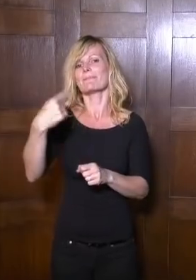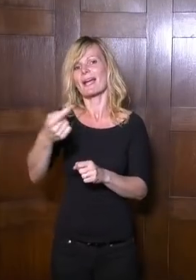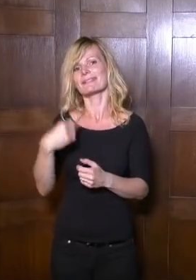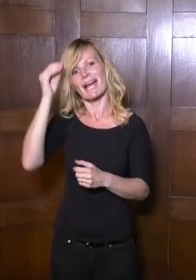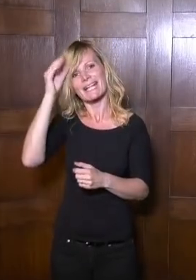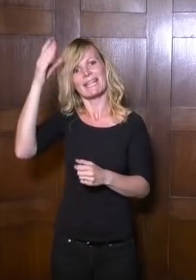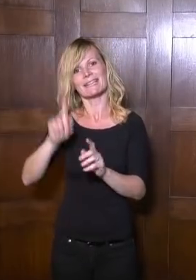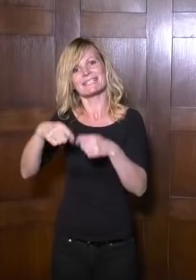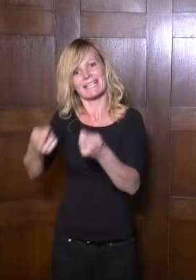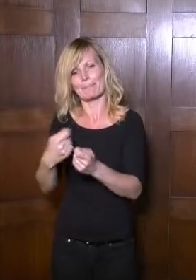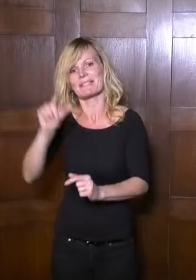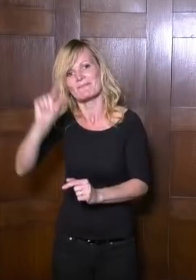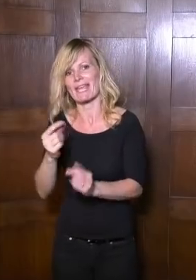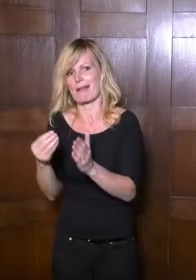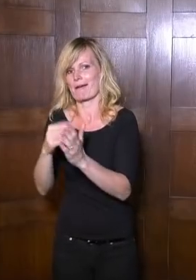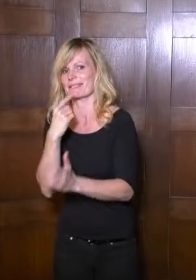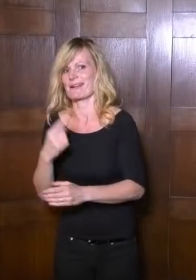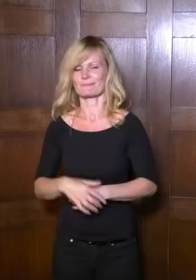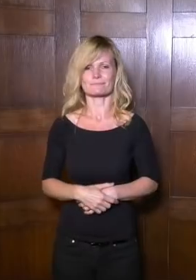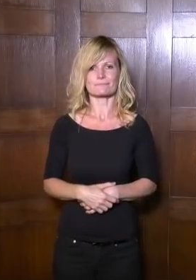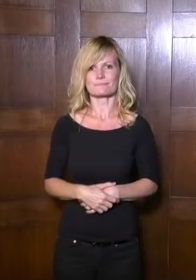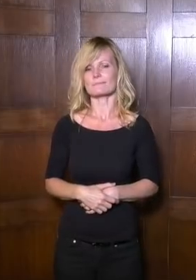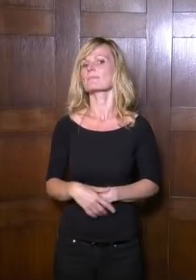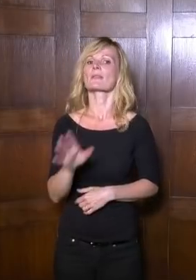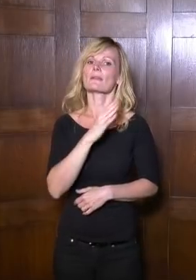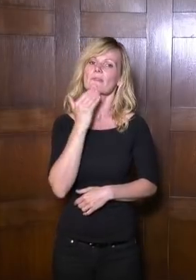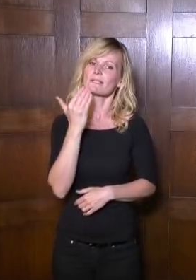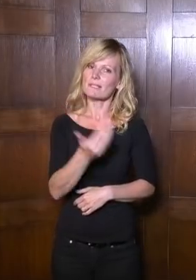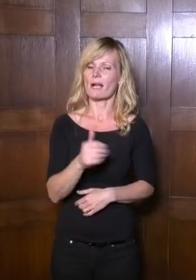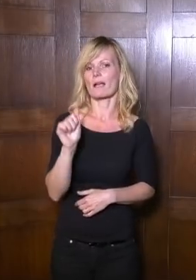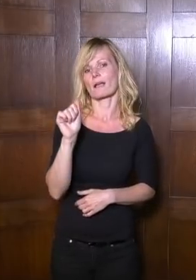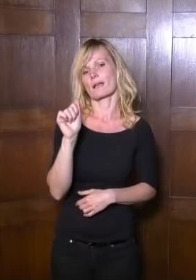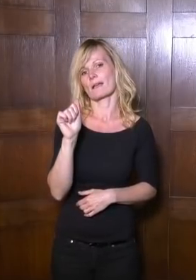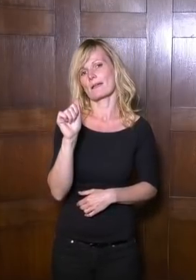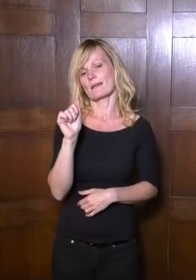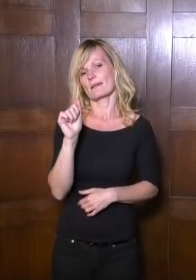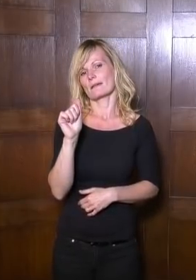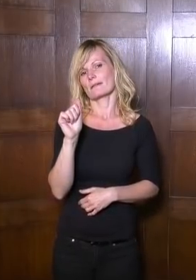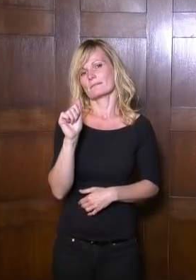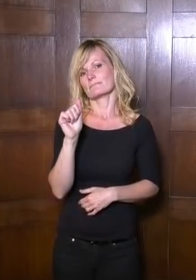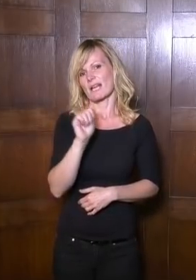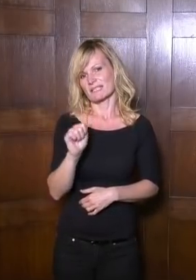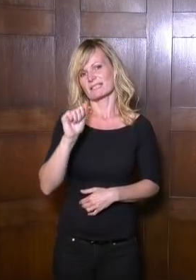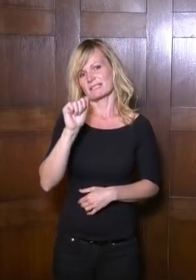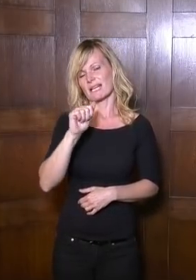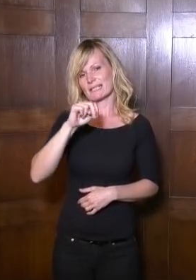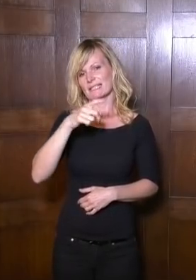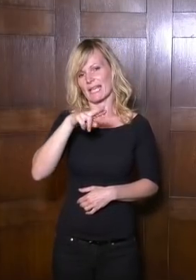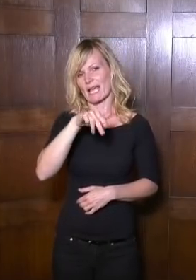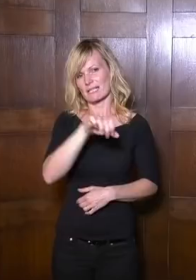Erkenntnissen weniger. Ja, vielen Dank, Andreas Weigel. so schwer es wie es mir auch